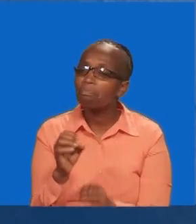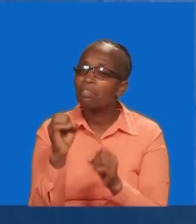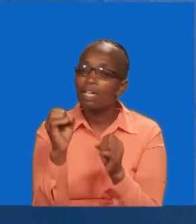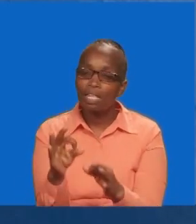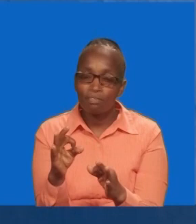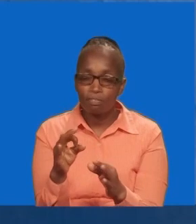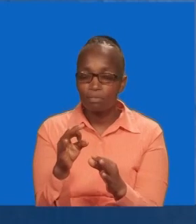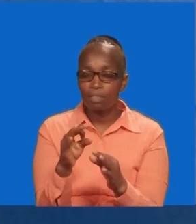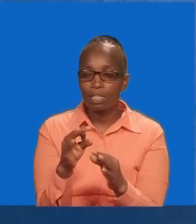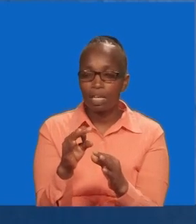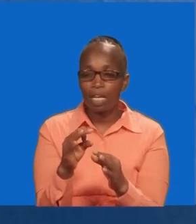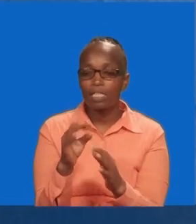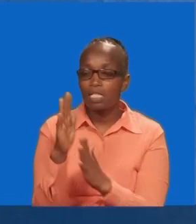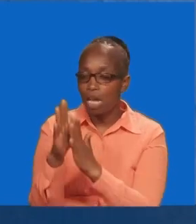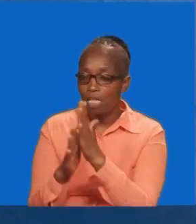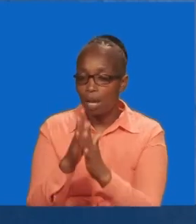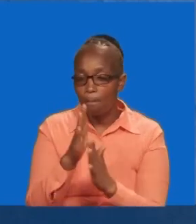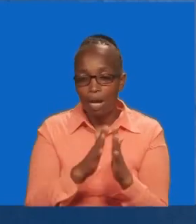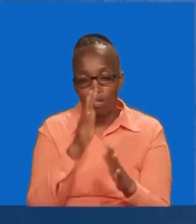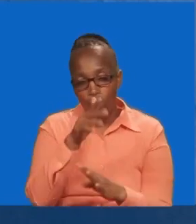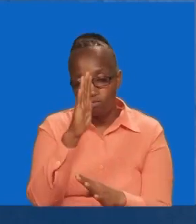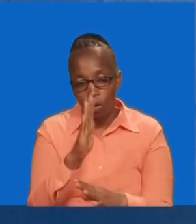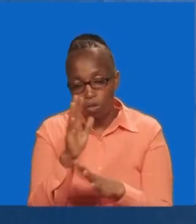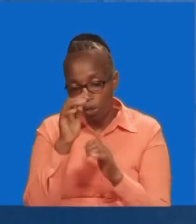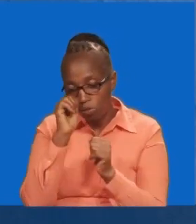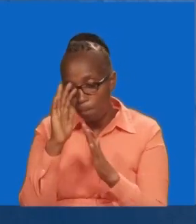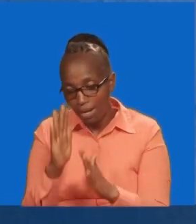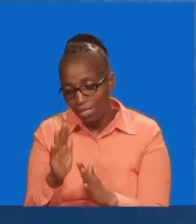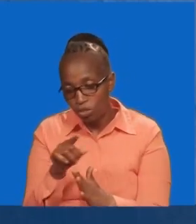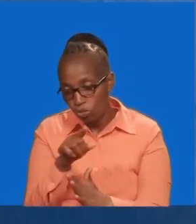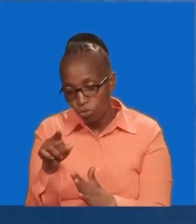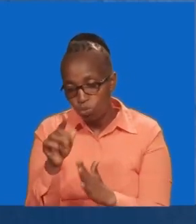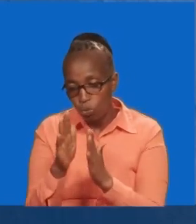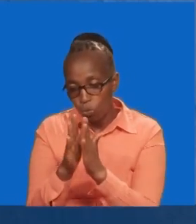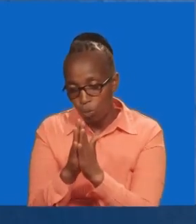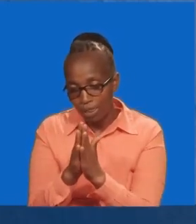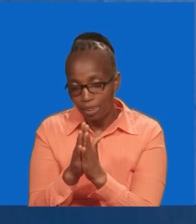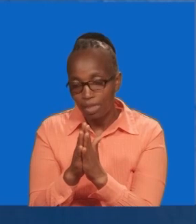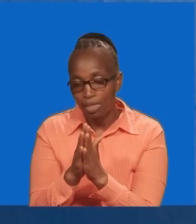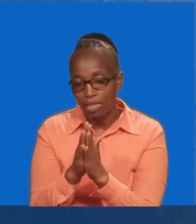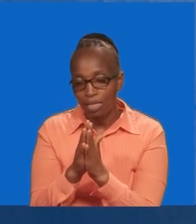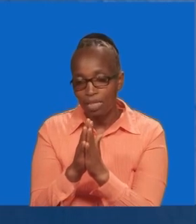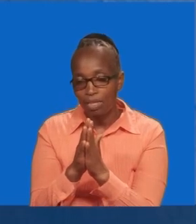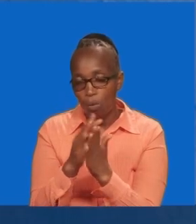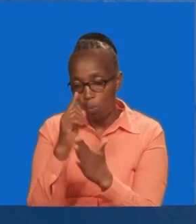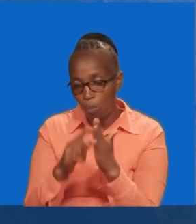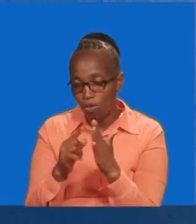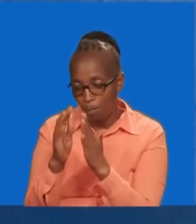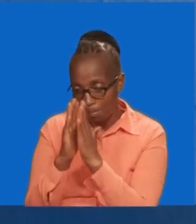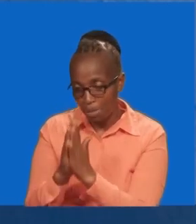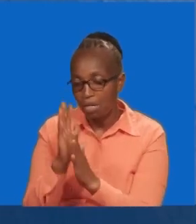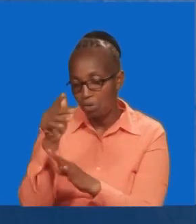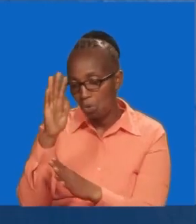ilikuwa ilikuwa ni mpango wake akaweza na kukubariki naicho ulikuwa unaomba, wakati utafika na ataweza na